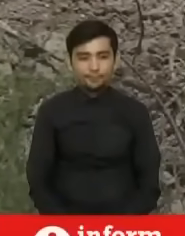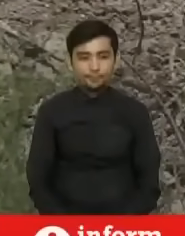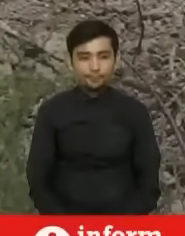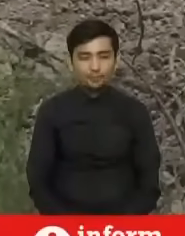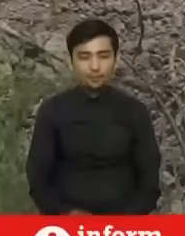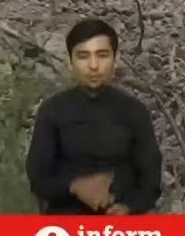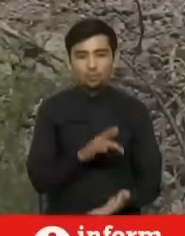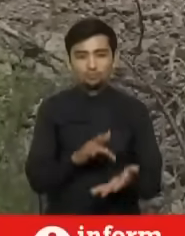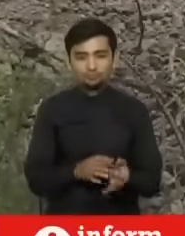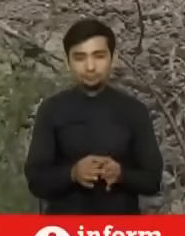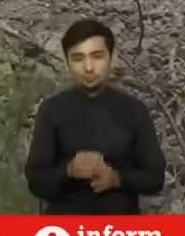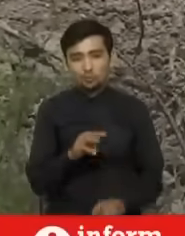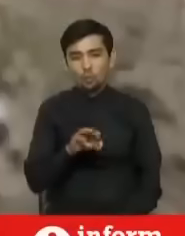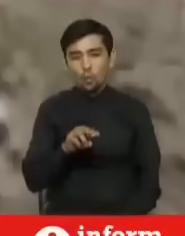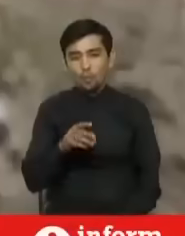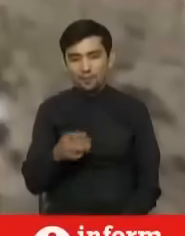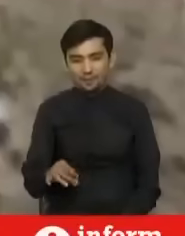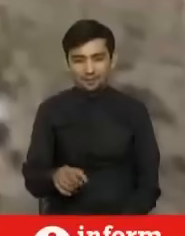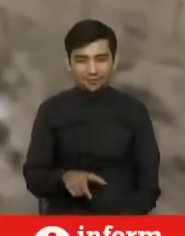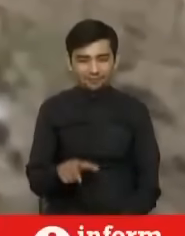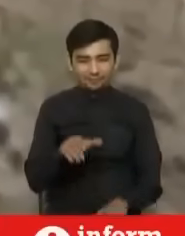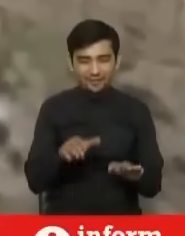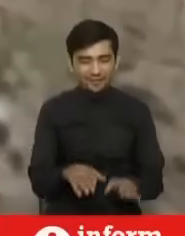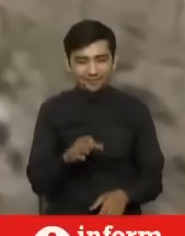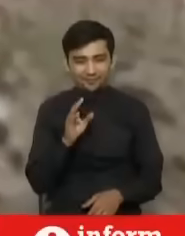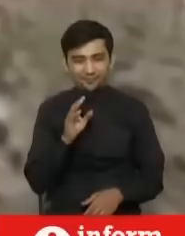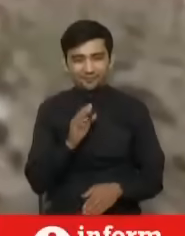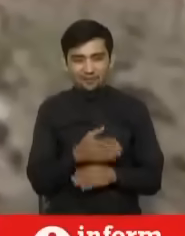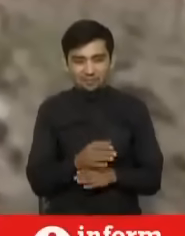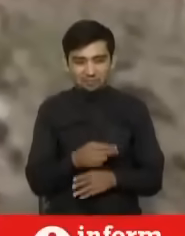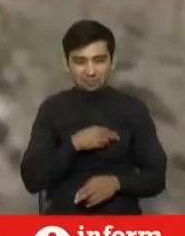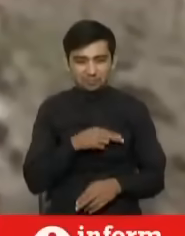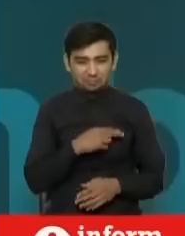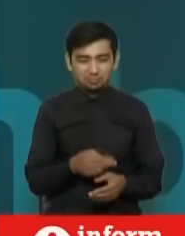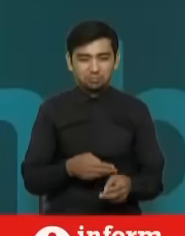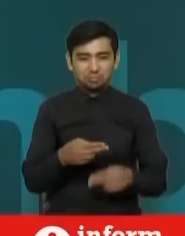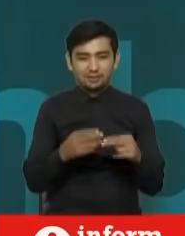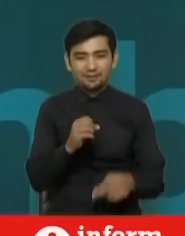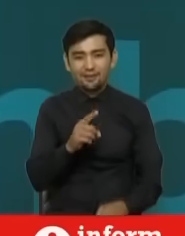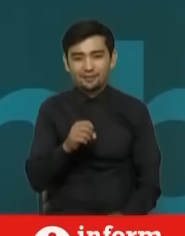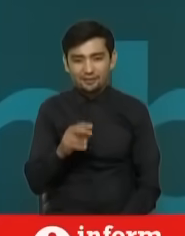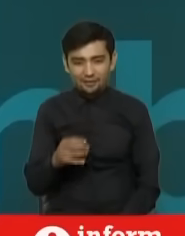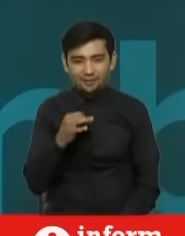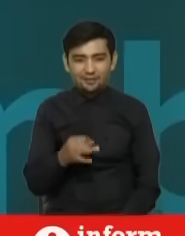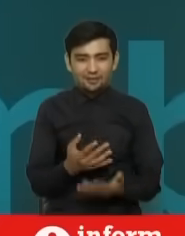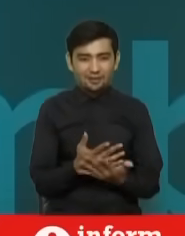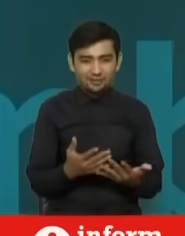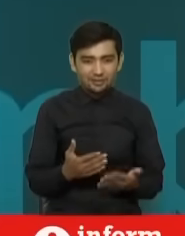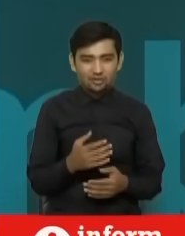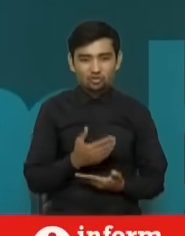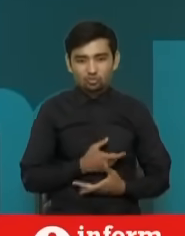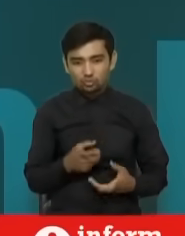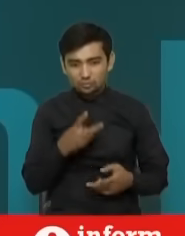Қала іргесіндегі теплый арнасы балықтардың өлексесіне толған су бетіне қалқып шыққан сазан мен мүңкенің шабақтарын көрген